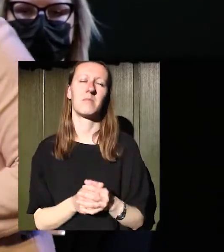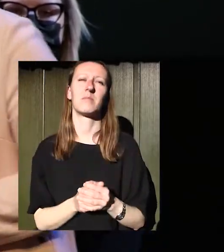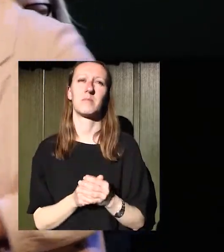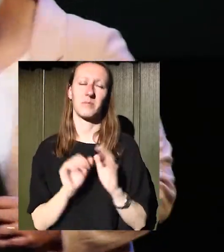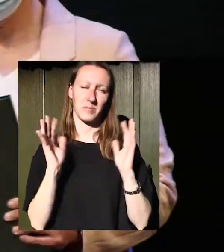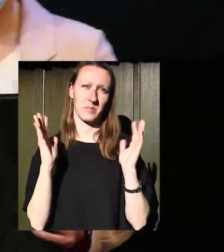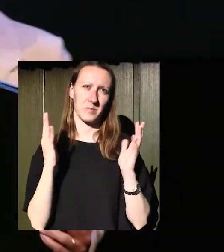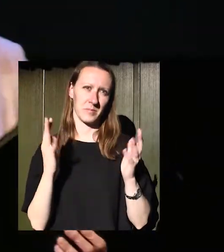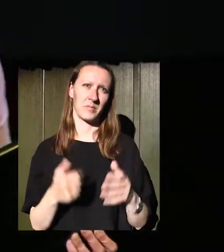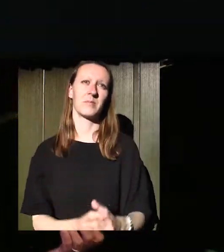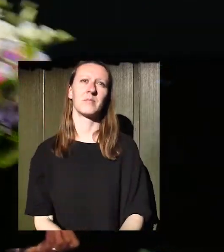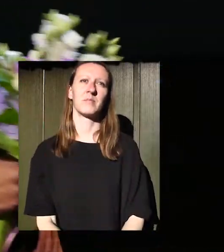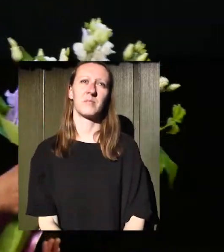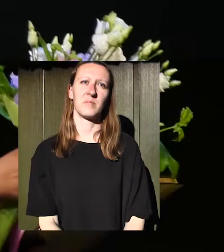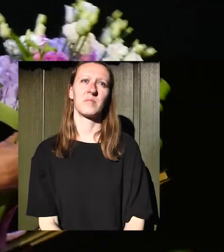mille.